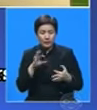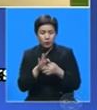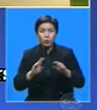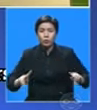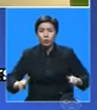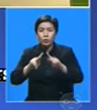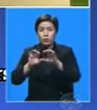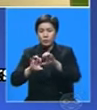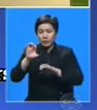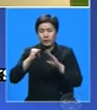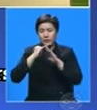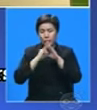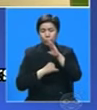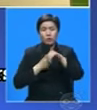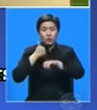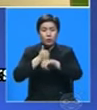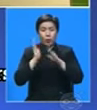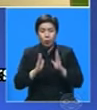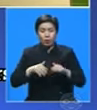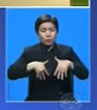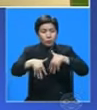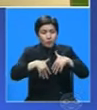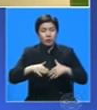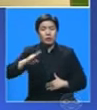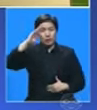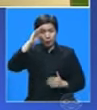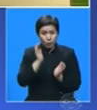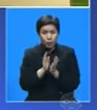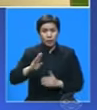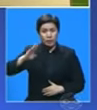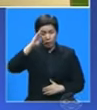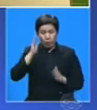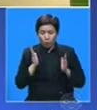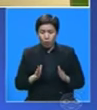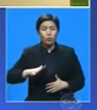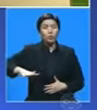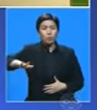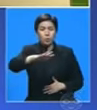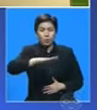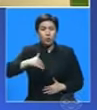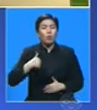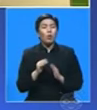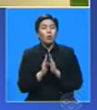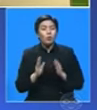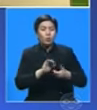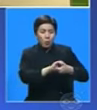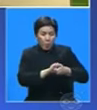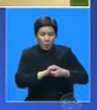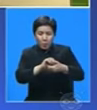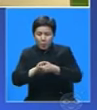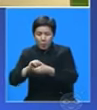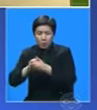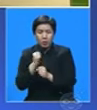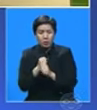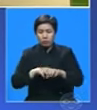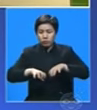งมหาดไทยผู้ว่าราชการจังหวัดข้าราชการพลเรือนตำรวจทหารภาคเอกชนประชาชนนะครับเป็นอย่างมากที่ได้ร่วมมือกันจนผล